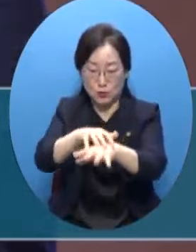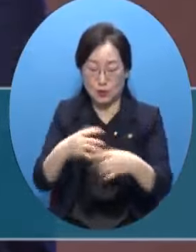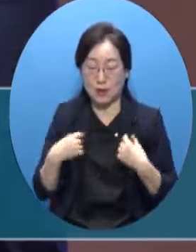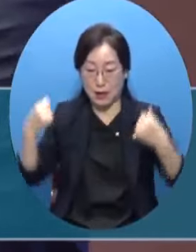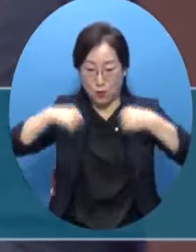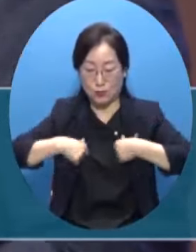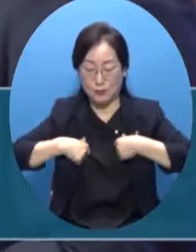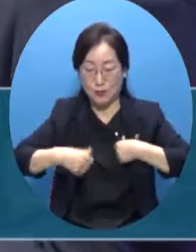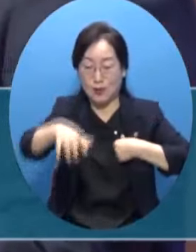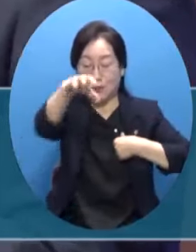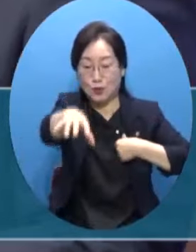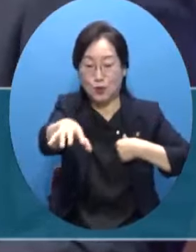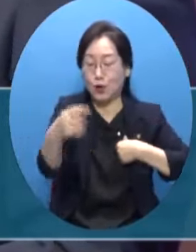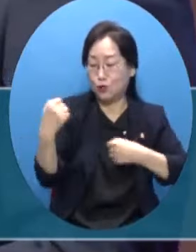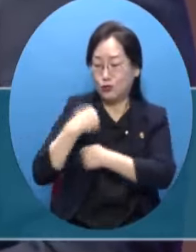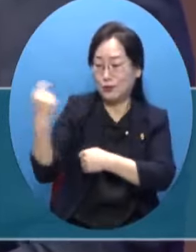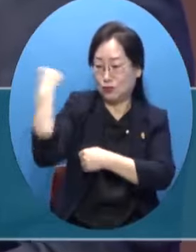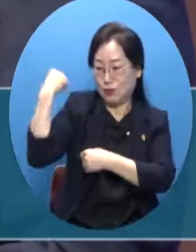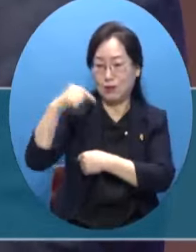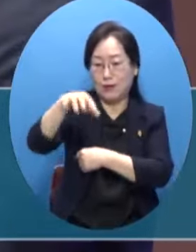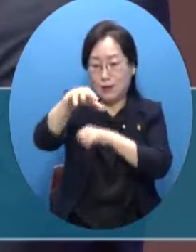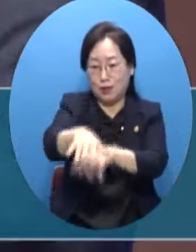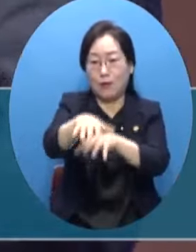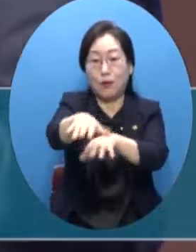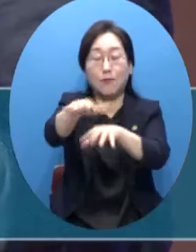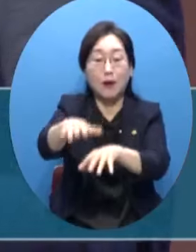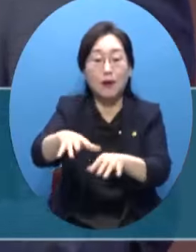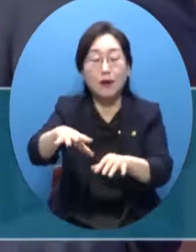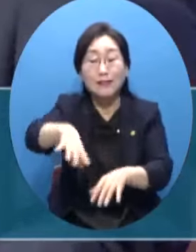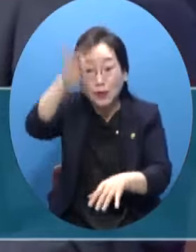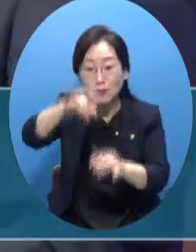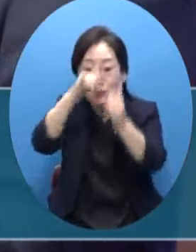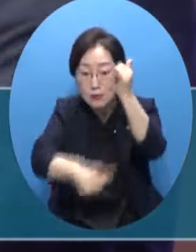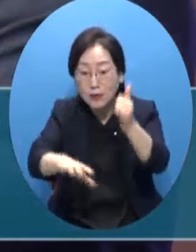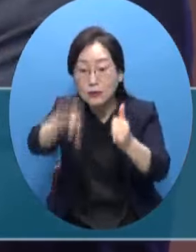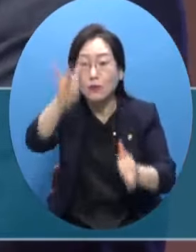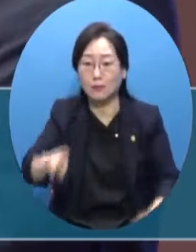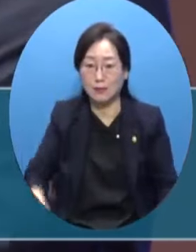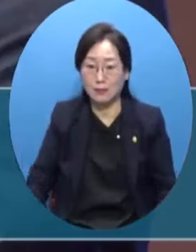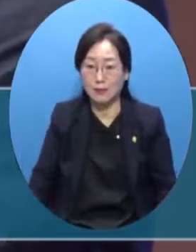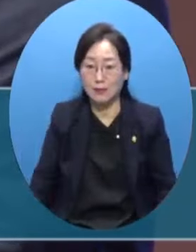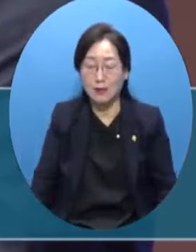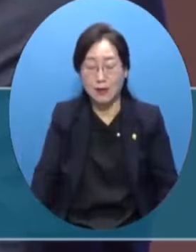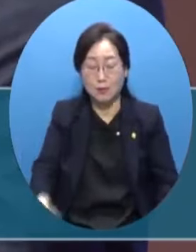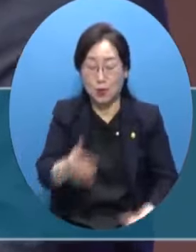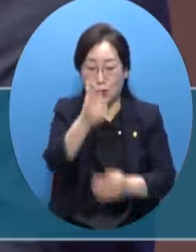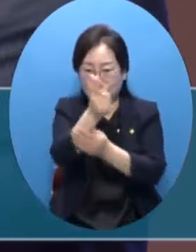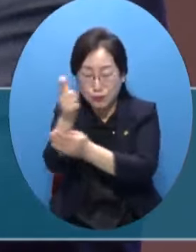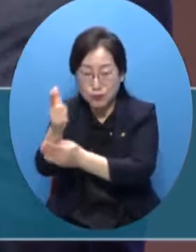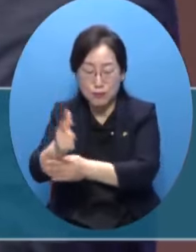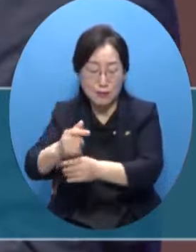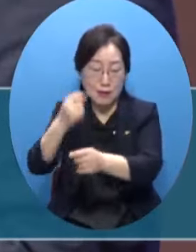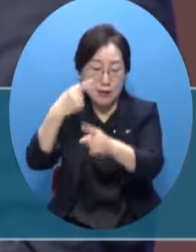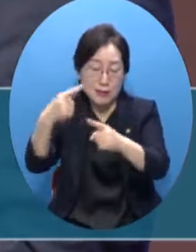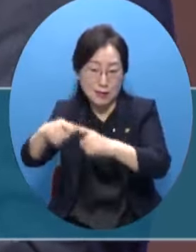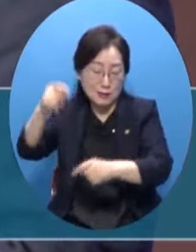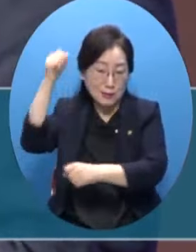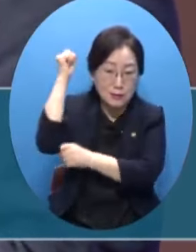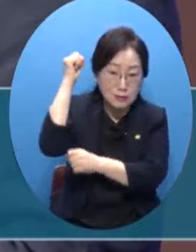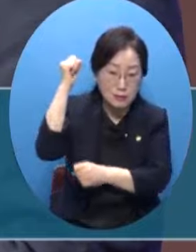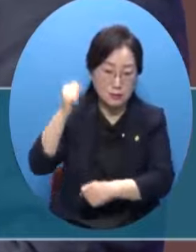부르며 나가게 하고 군대가 뒤를 따라가겠습니다. 역사에 이런 전쟁이 없습니다. 총과 창으로 무장해서 나가서